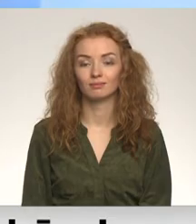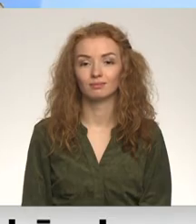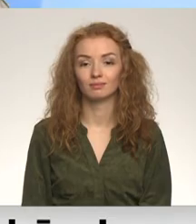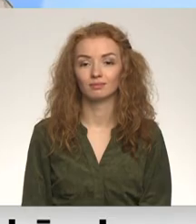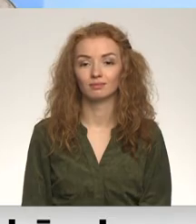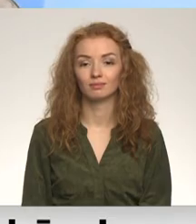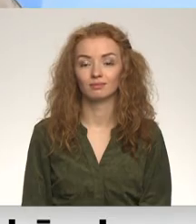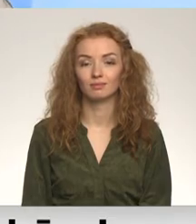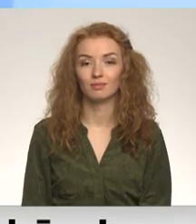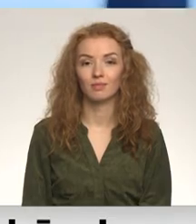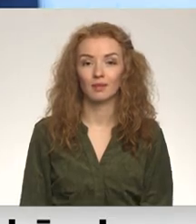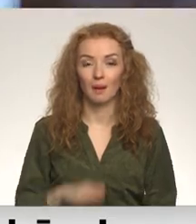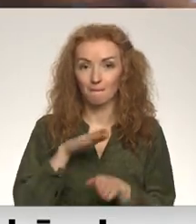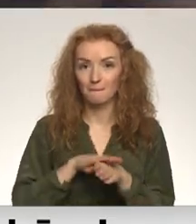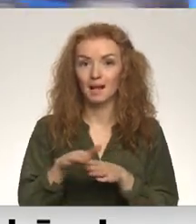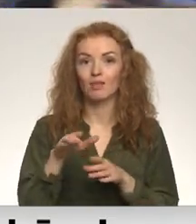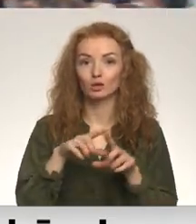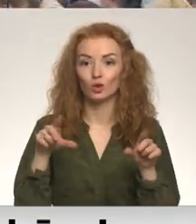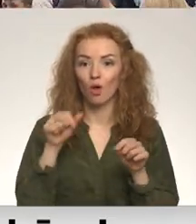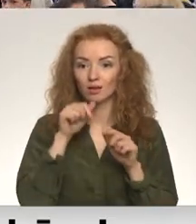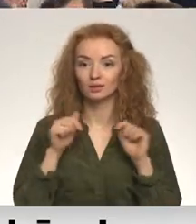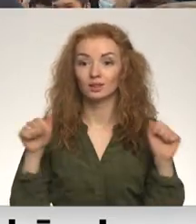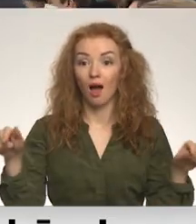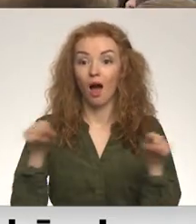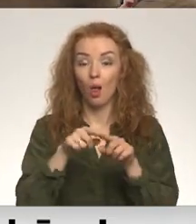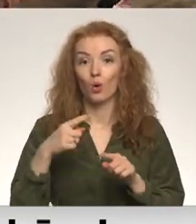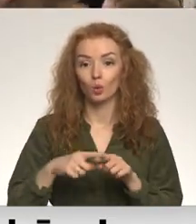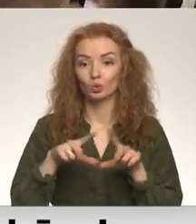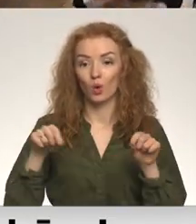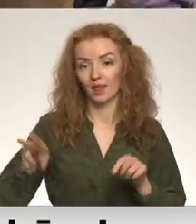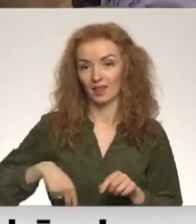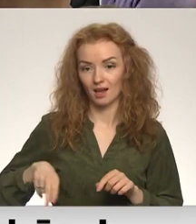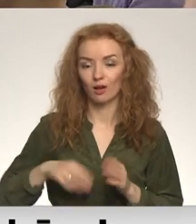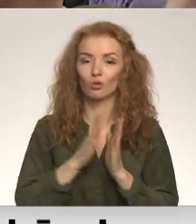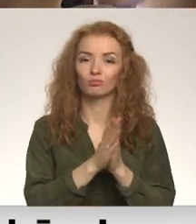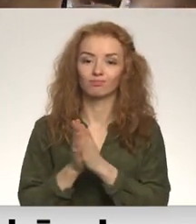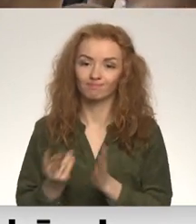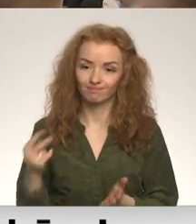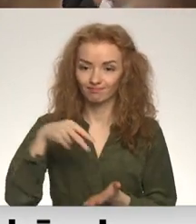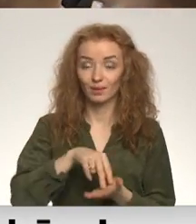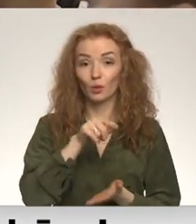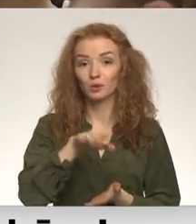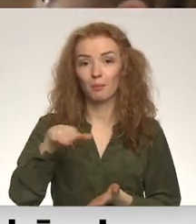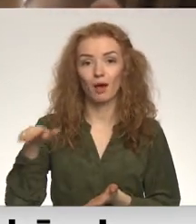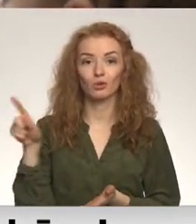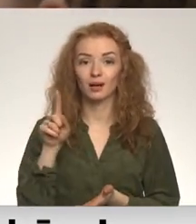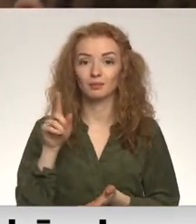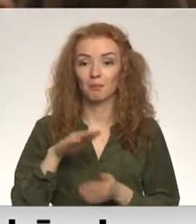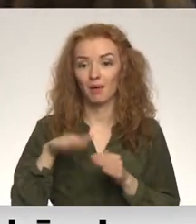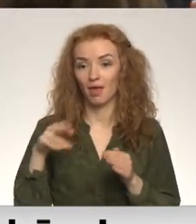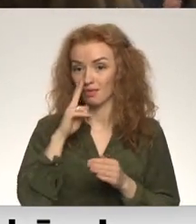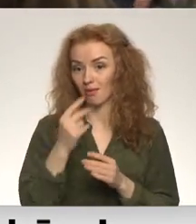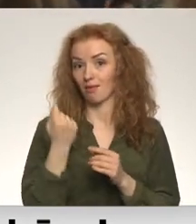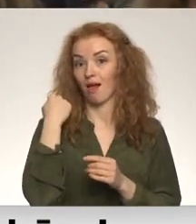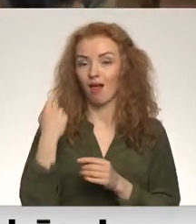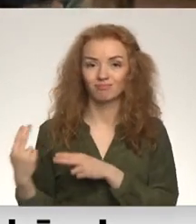Ja pilna skolas aktu zāle. Uz skolas direktoras aicinājumu kājās piecelties bērniem, kas pēdējo nedēļu laikā